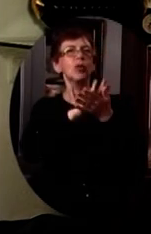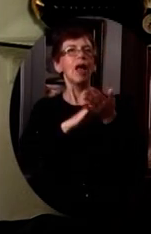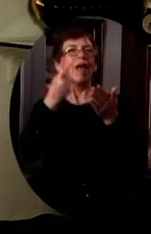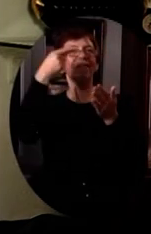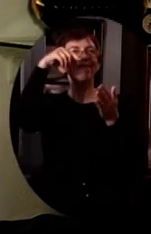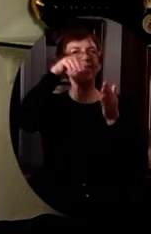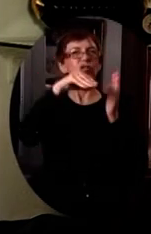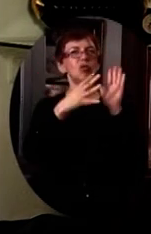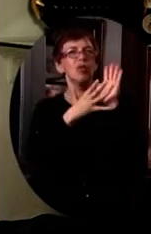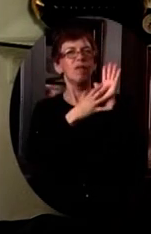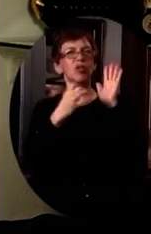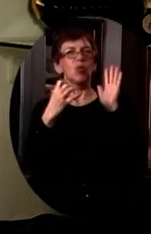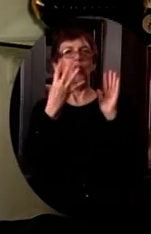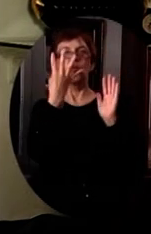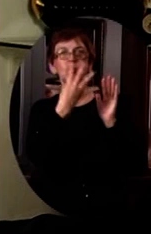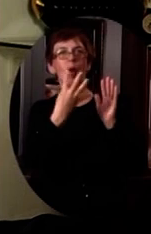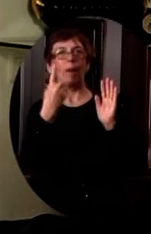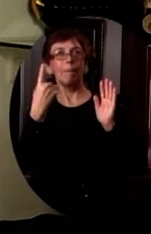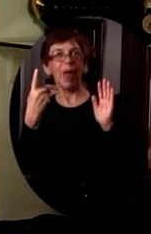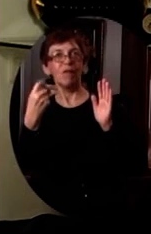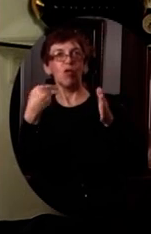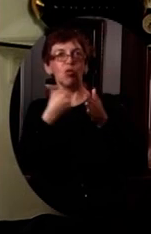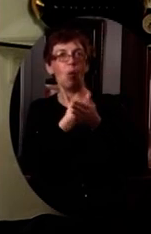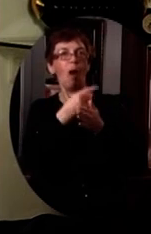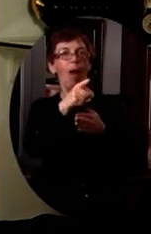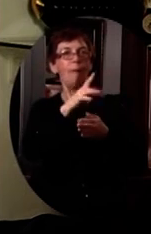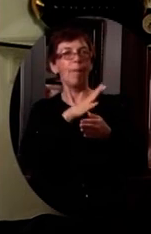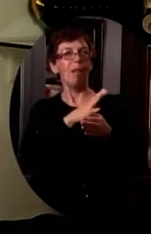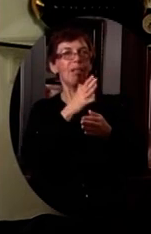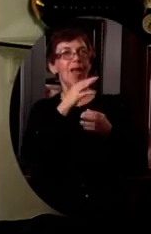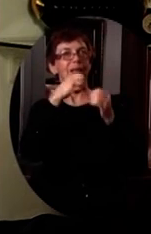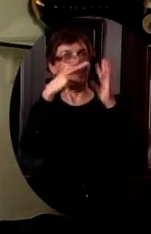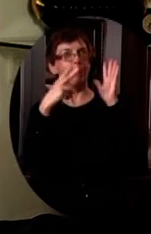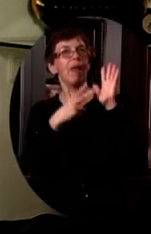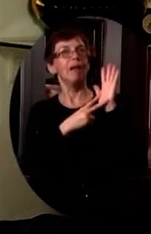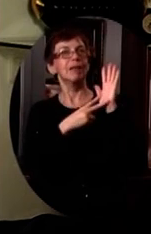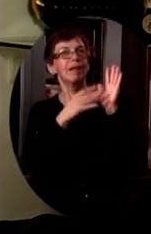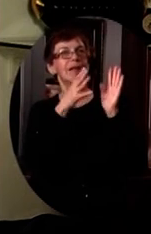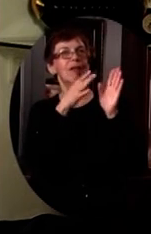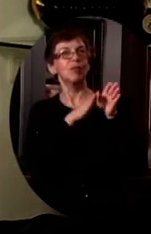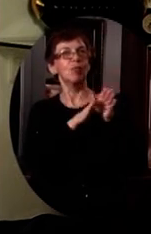1941, עד שהיית בת 17?